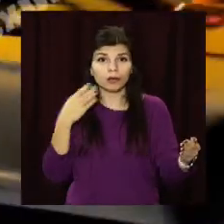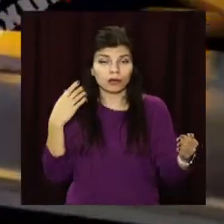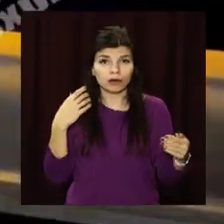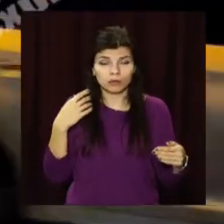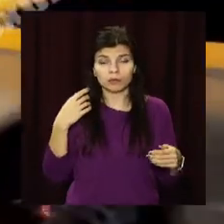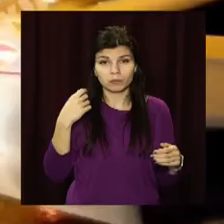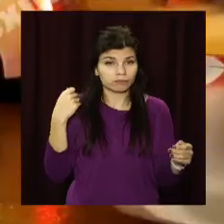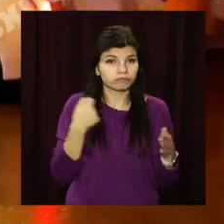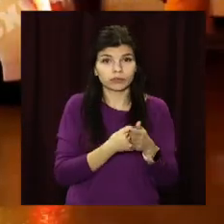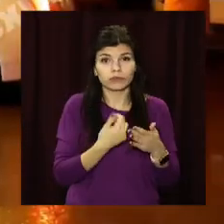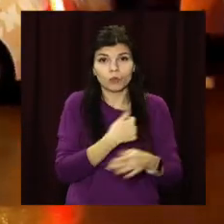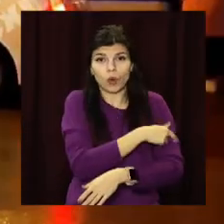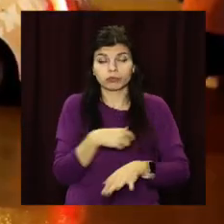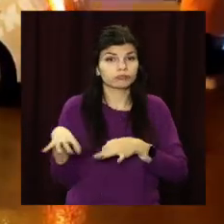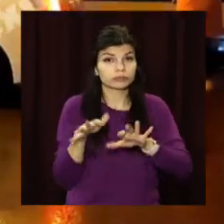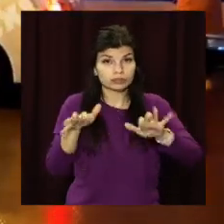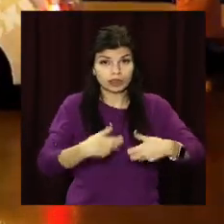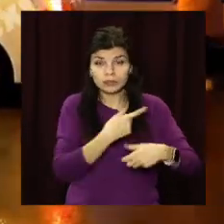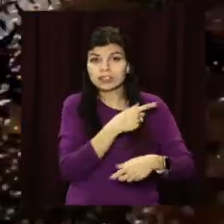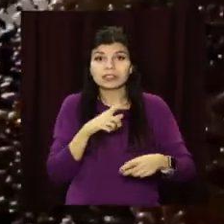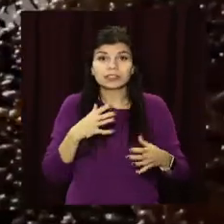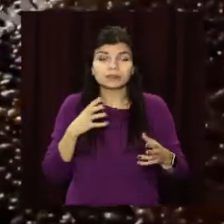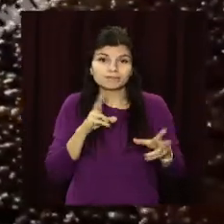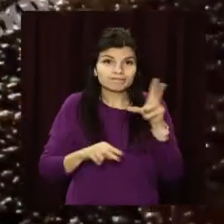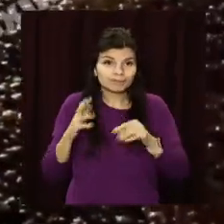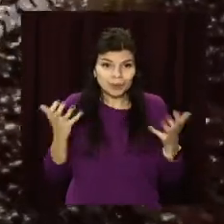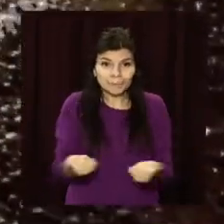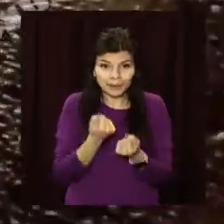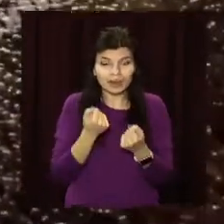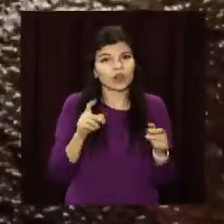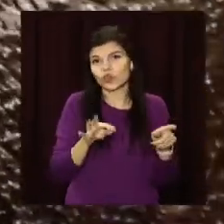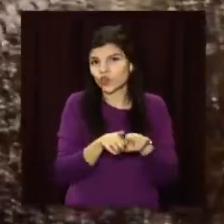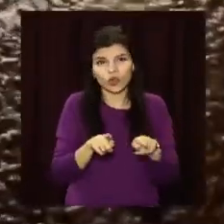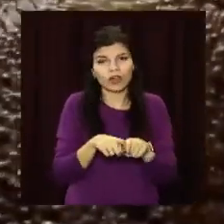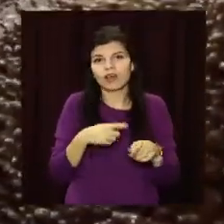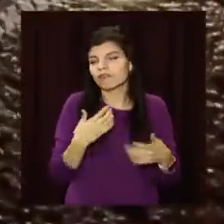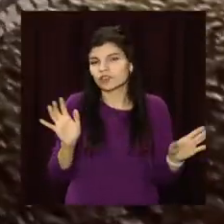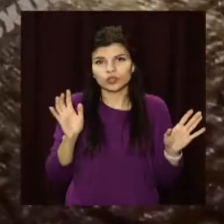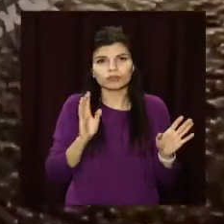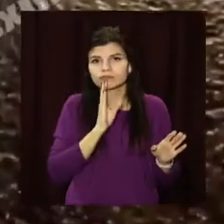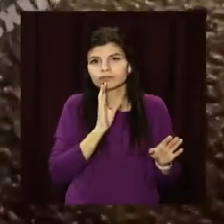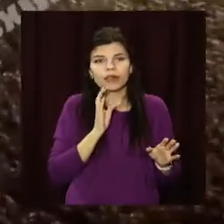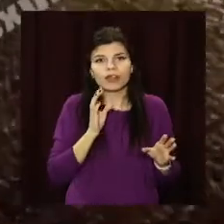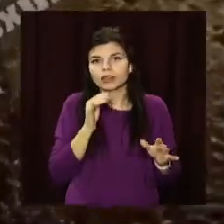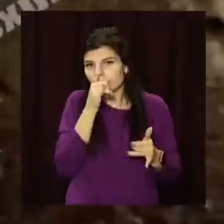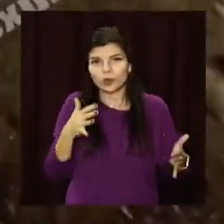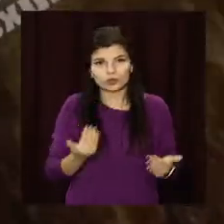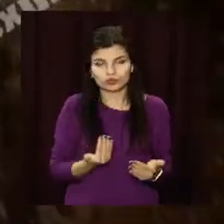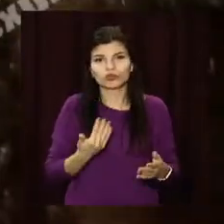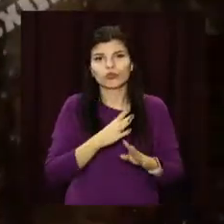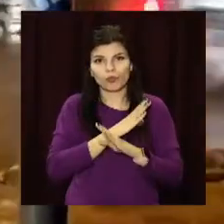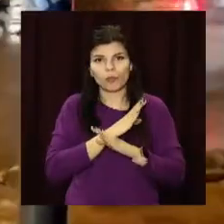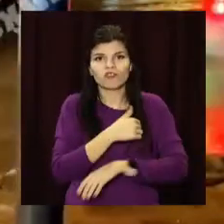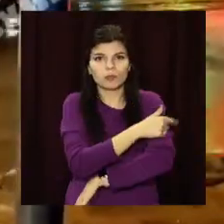кінцівок, доправили до лікарні. Медики намагалися стабілізувати стан постраждалої, однак травми виявилися несумісними з життям. Жінка померла